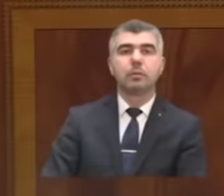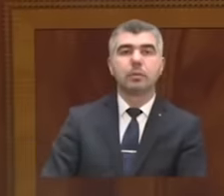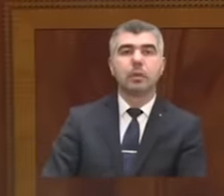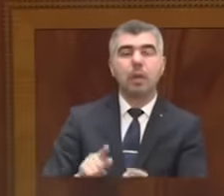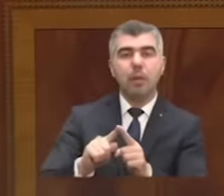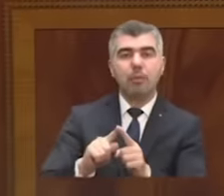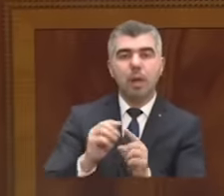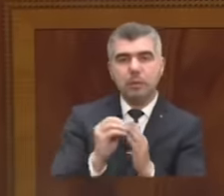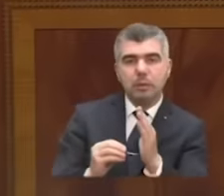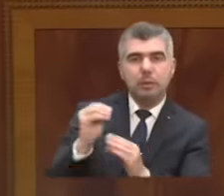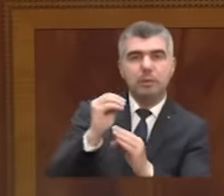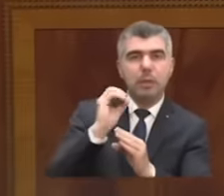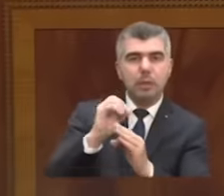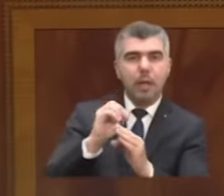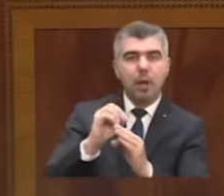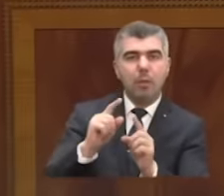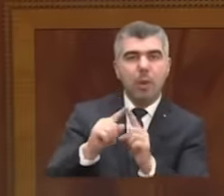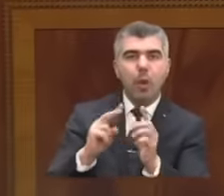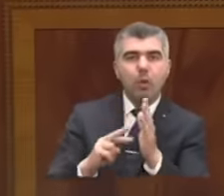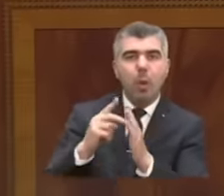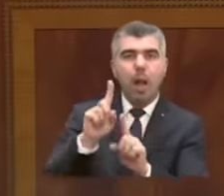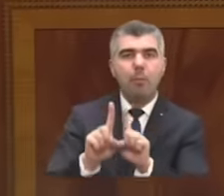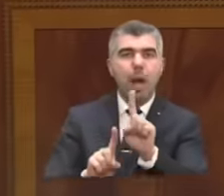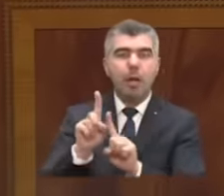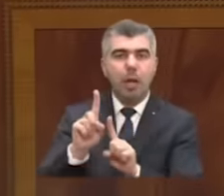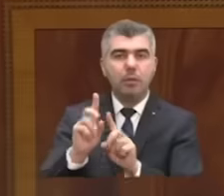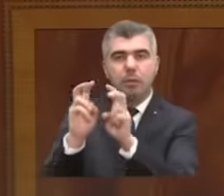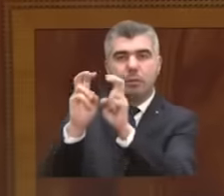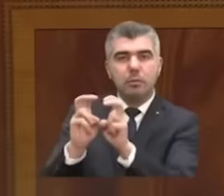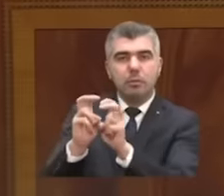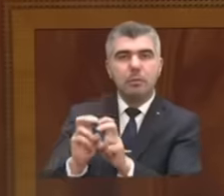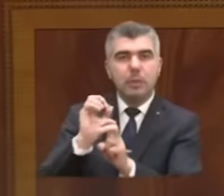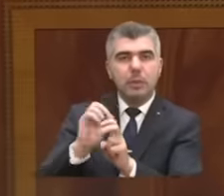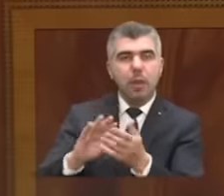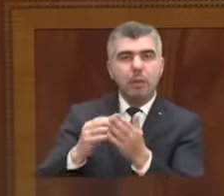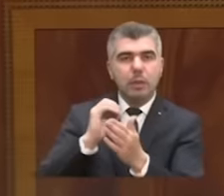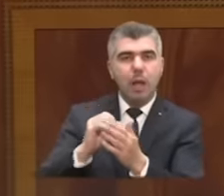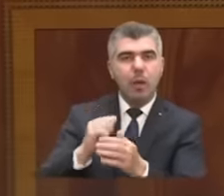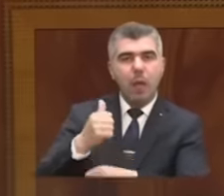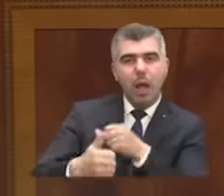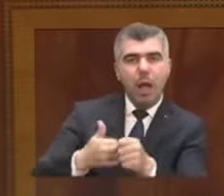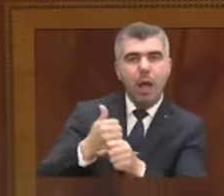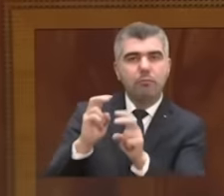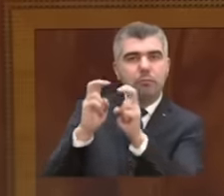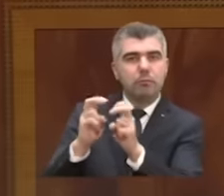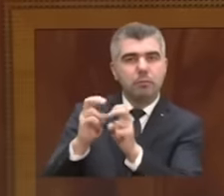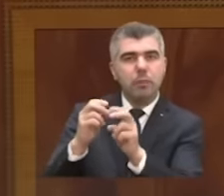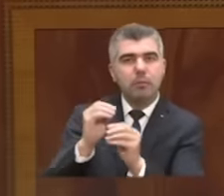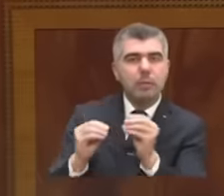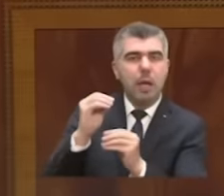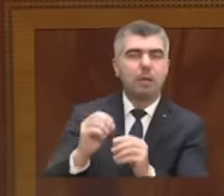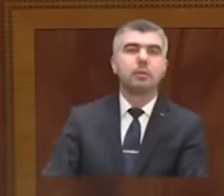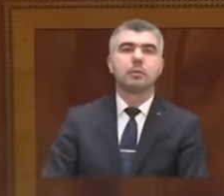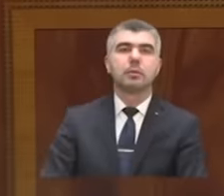من مقدار التعويض المخصص لرتبة في الدرجة الممتازة وتقليص سنوات ترقية في رتبة بالنسبة